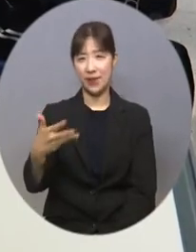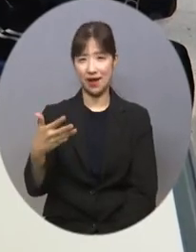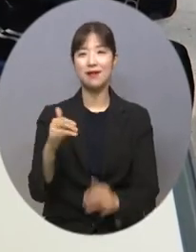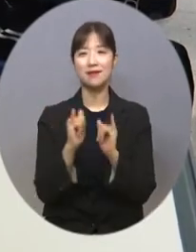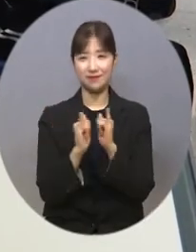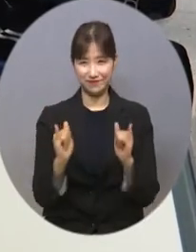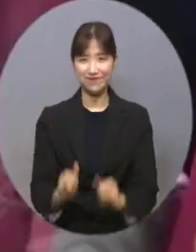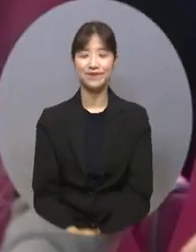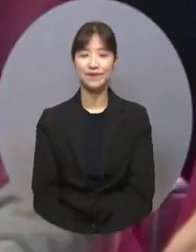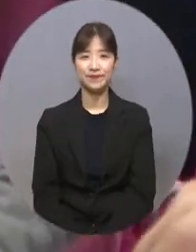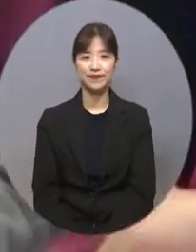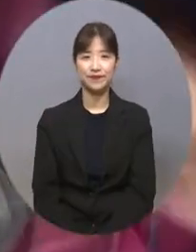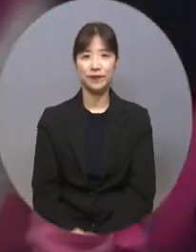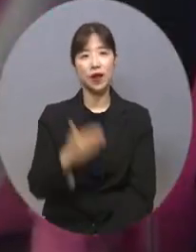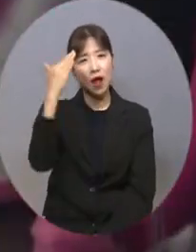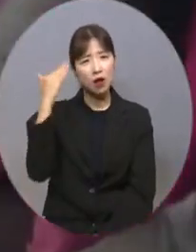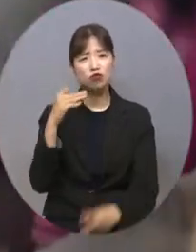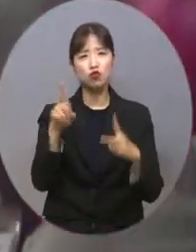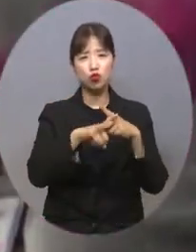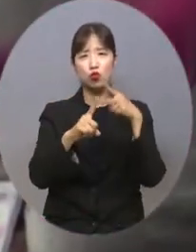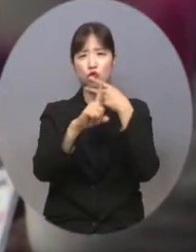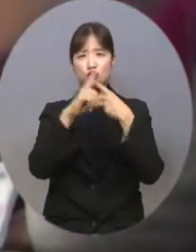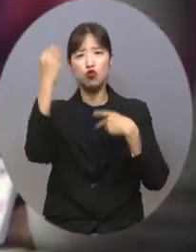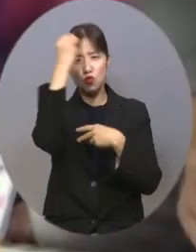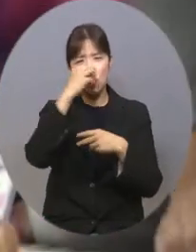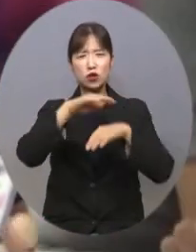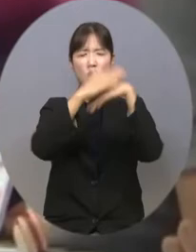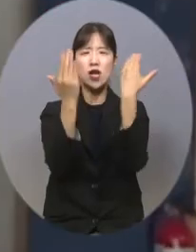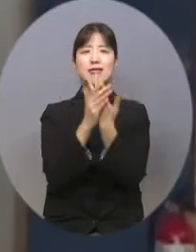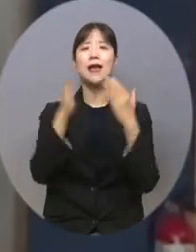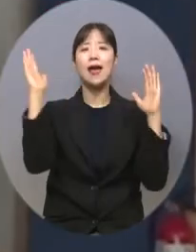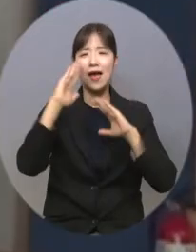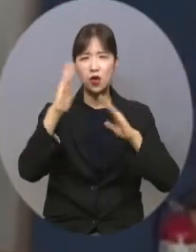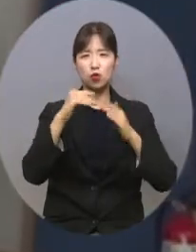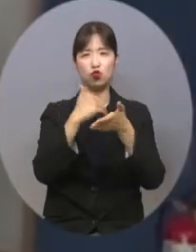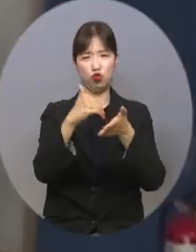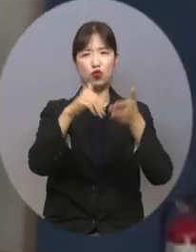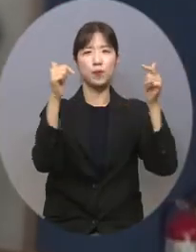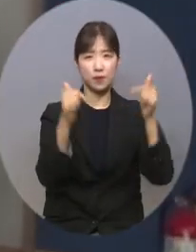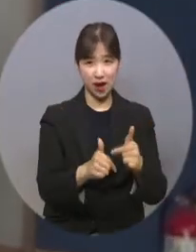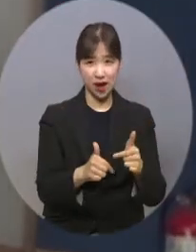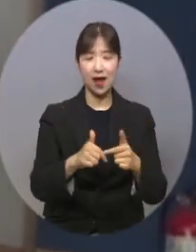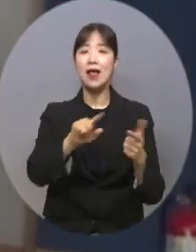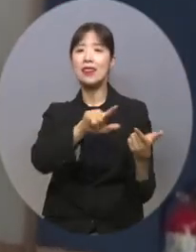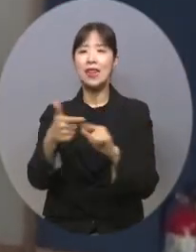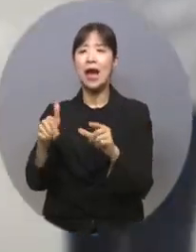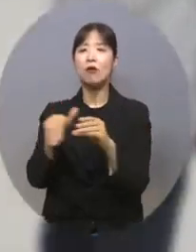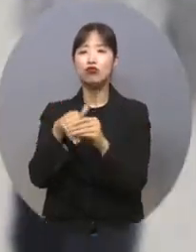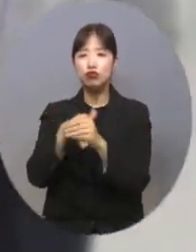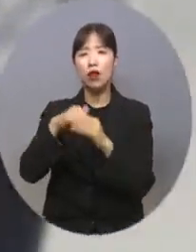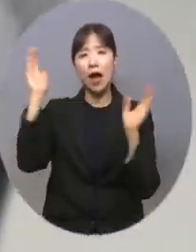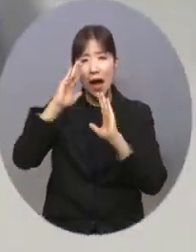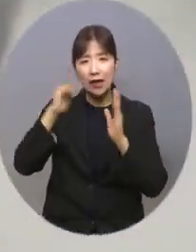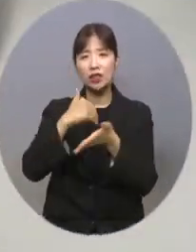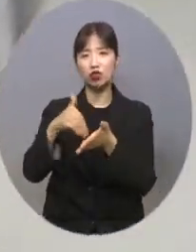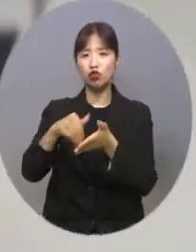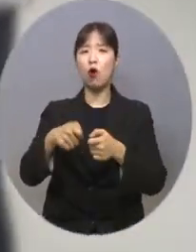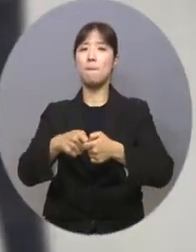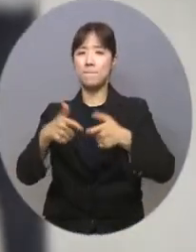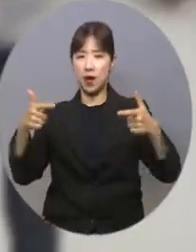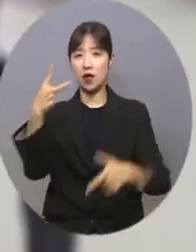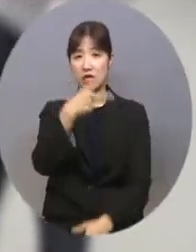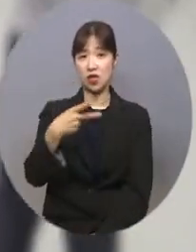순입니다 우리나라 초 중 고교 전체 학생수는 감소했지만 다문화 학생 수는 지속해서 증가해